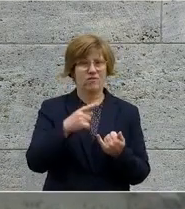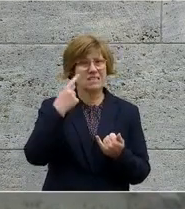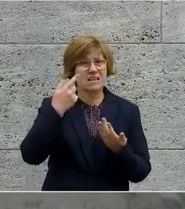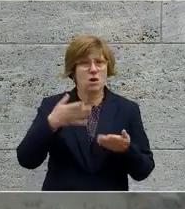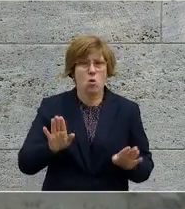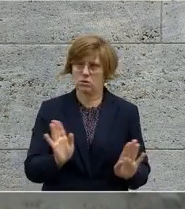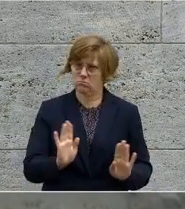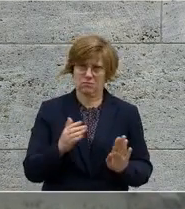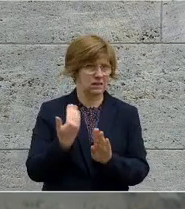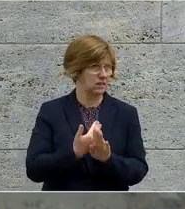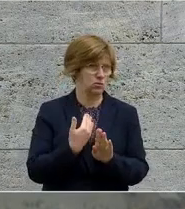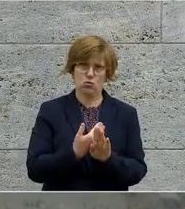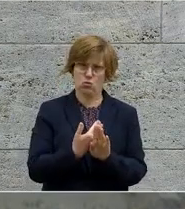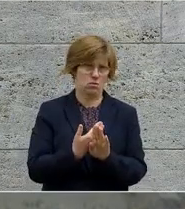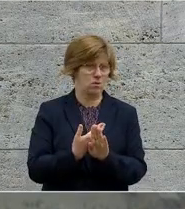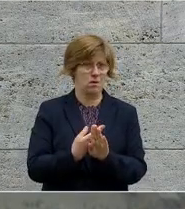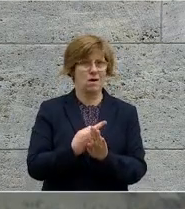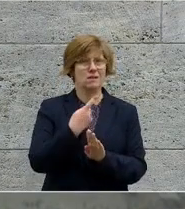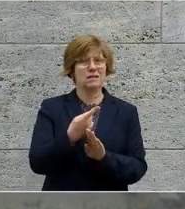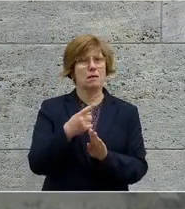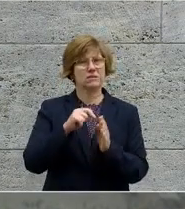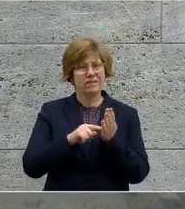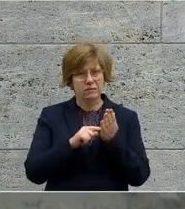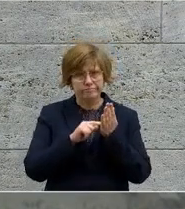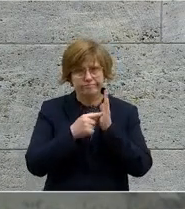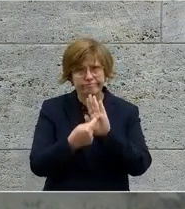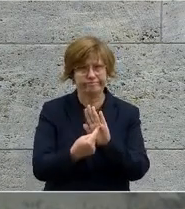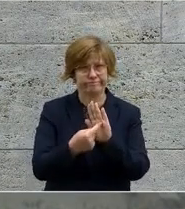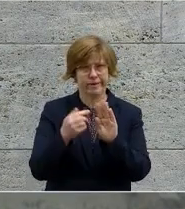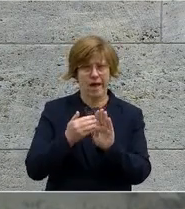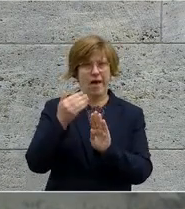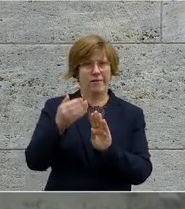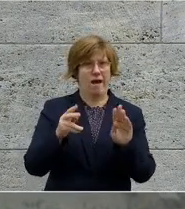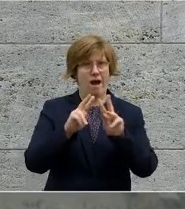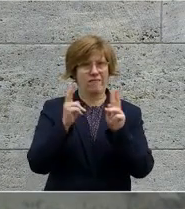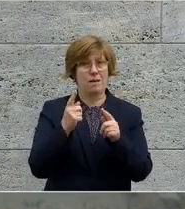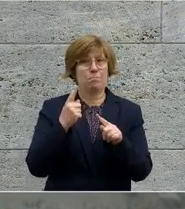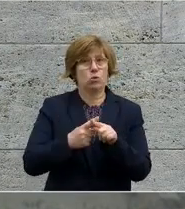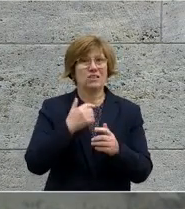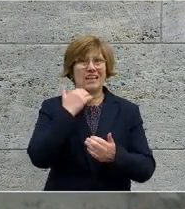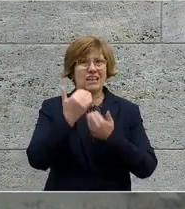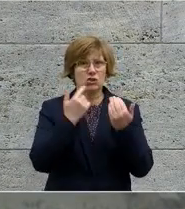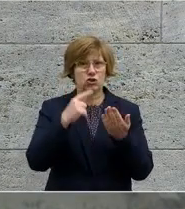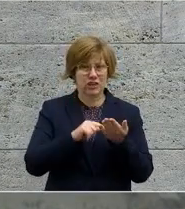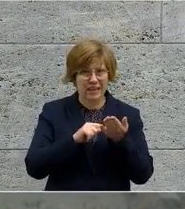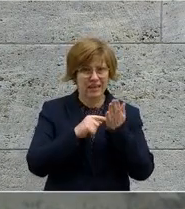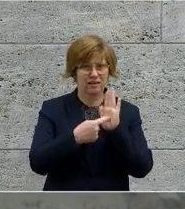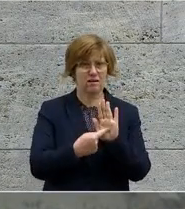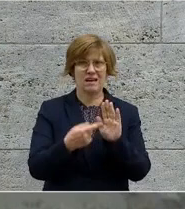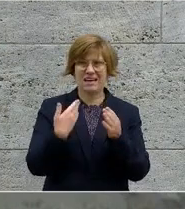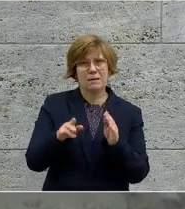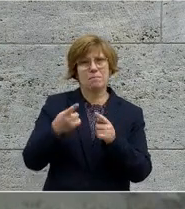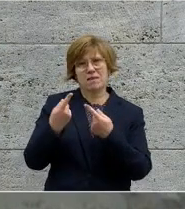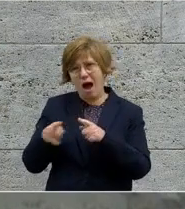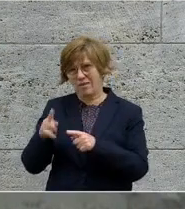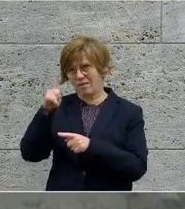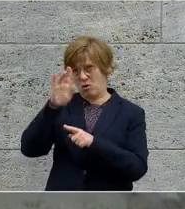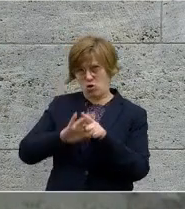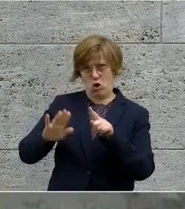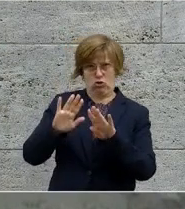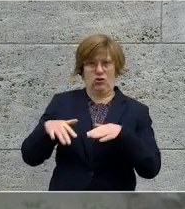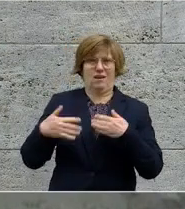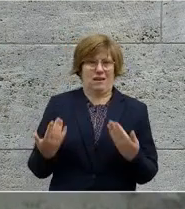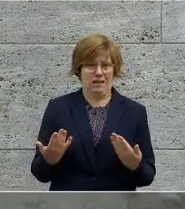sinnlos. Nein, sie setzten ein Zeichen für die Nachwelt und für die Geschichte, dass es da auch noch ein anderes Deutschland